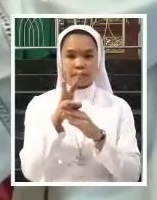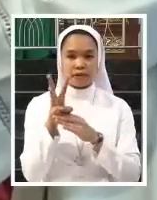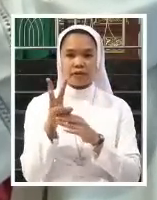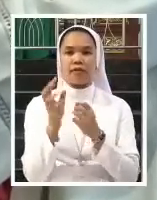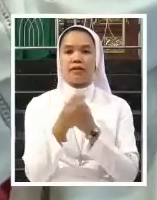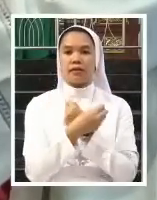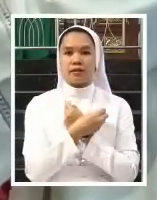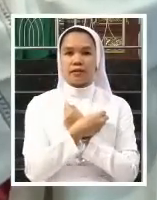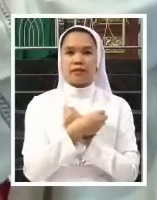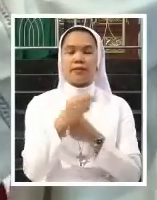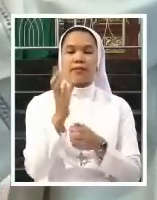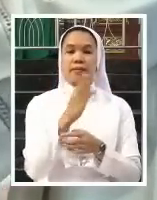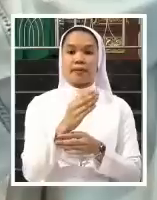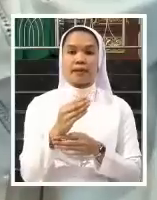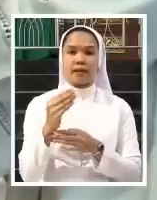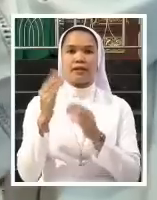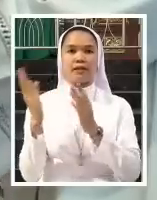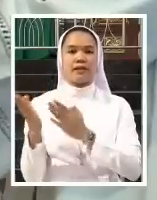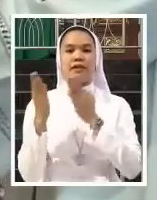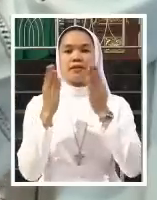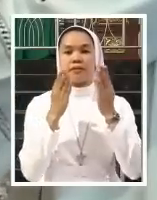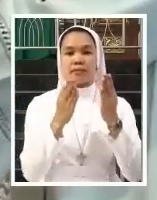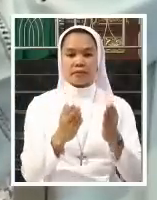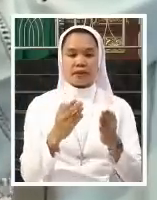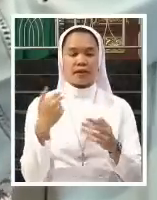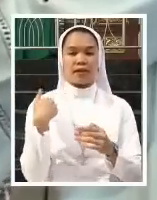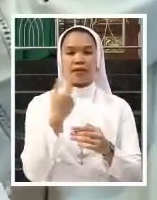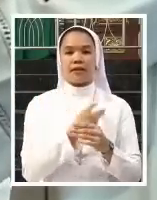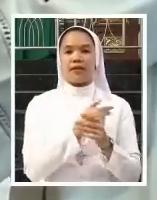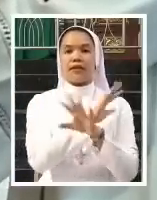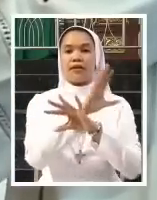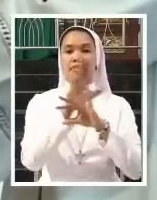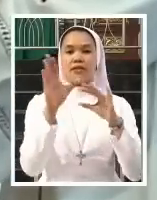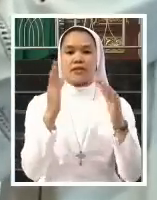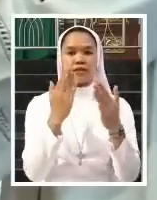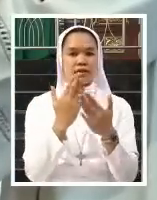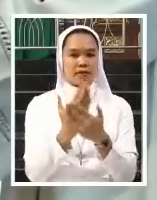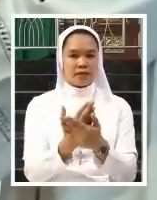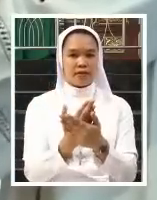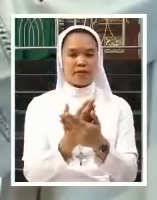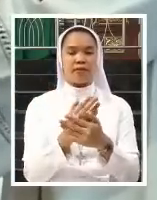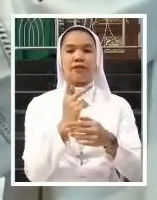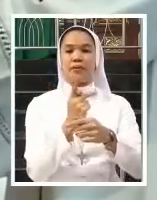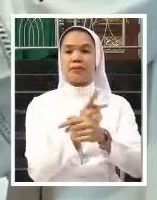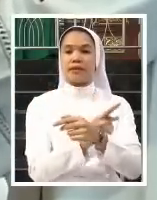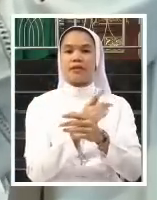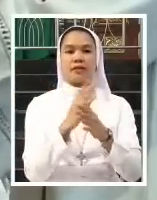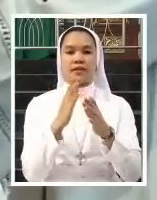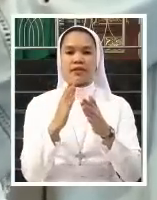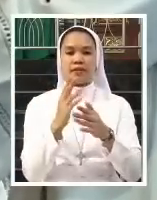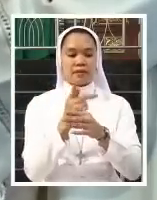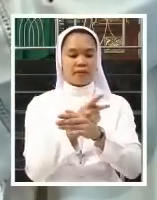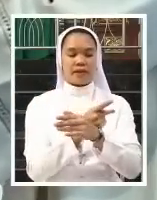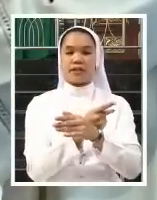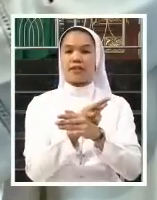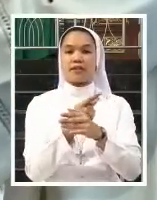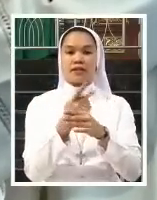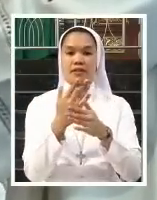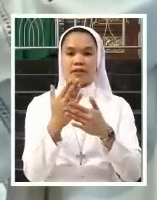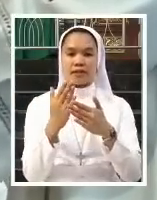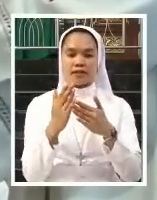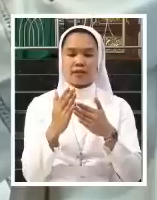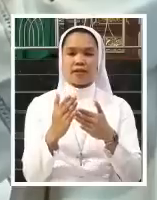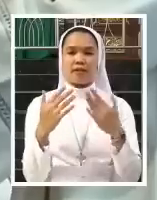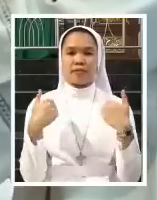pagkamuot, asin magdara sa mo gabos, mga pastores asin karnero sa